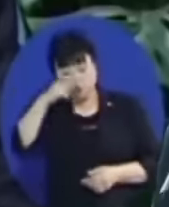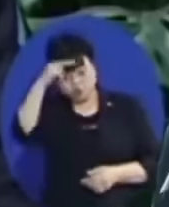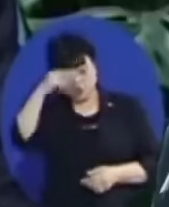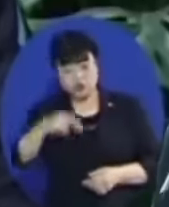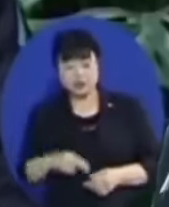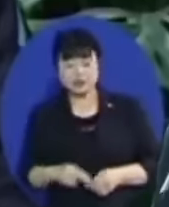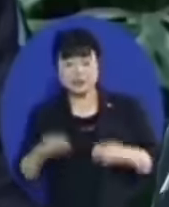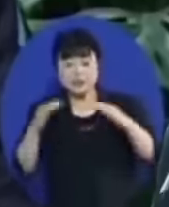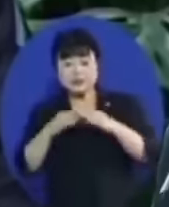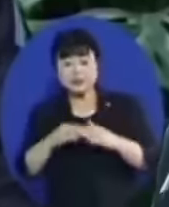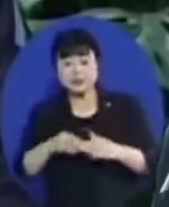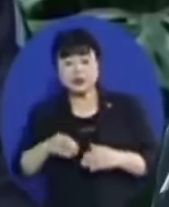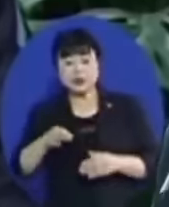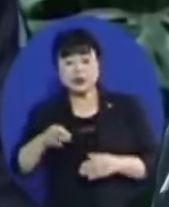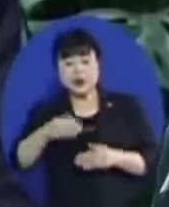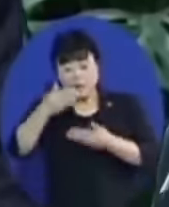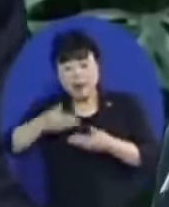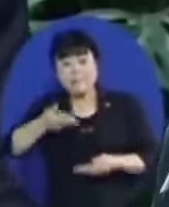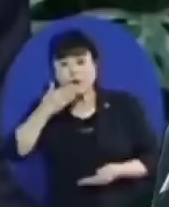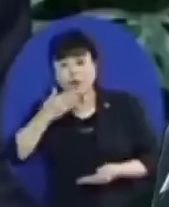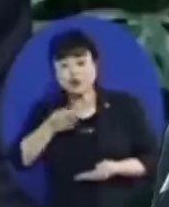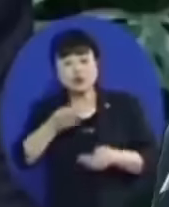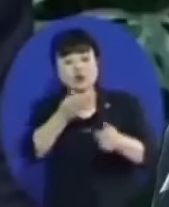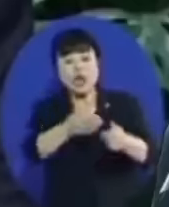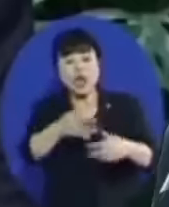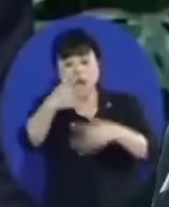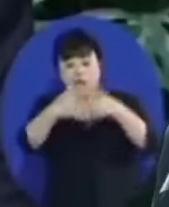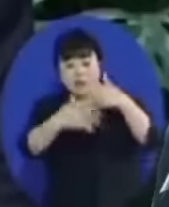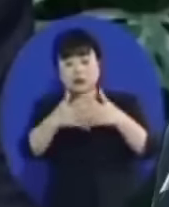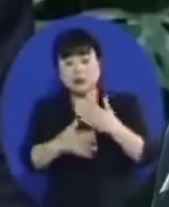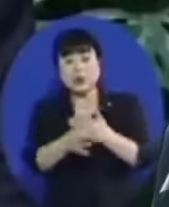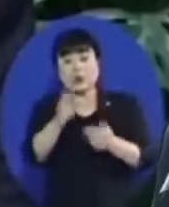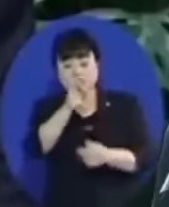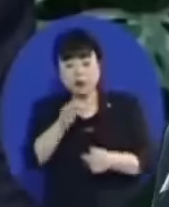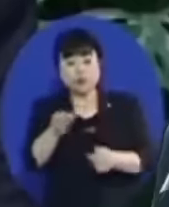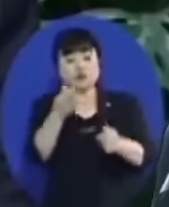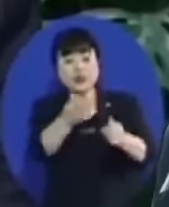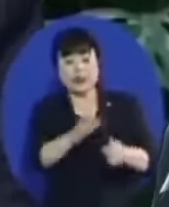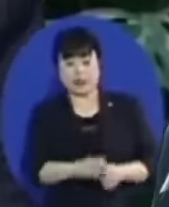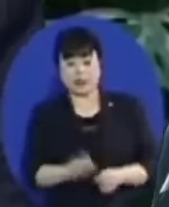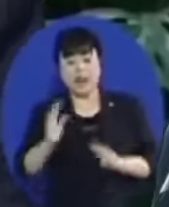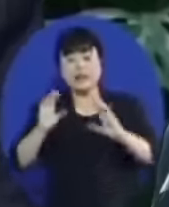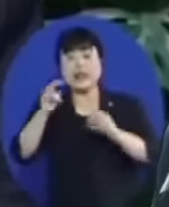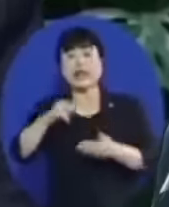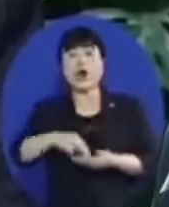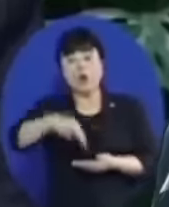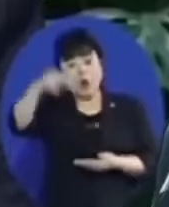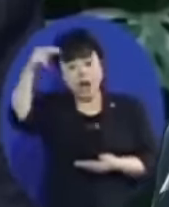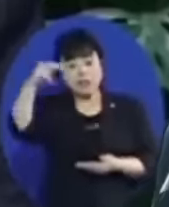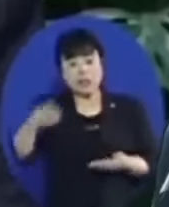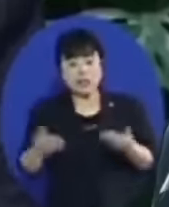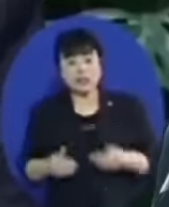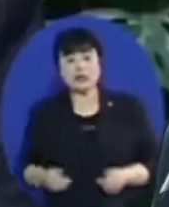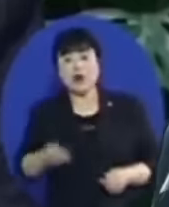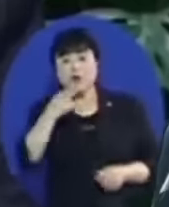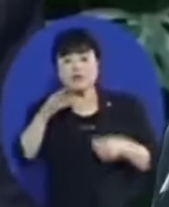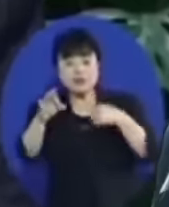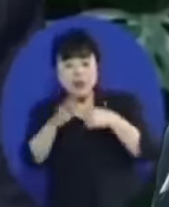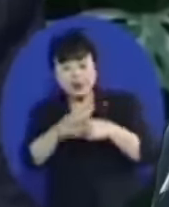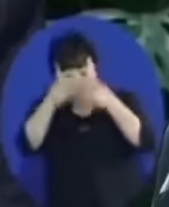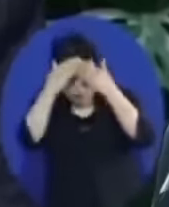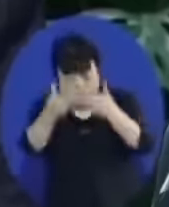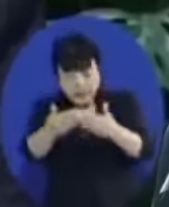술 얻어먹는 것도 돈을 줘야 되고 극장에 갈 때도 표 사는데 돈을 줘야 되는데 천국에 들어가는데 일을 하지 않고